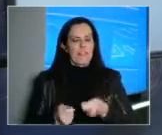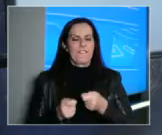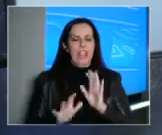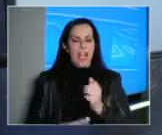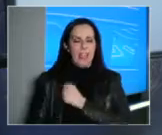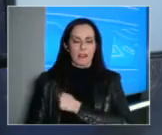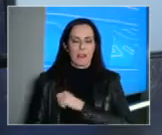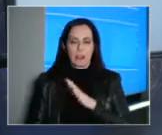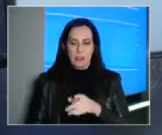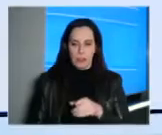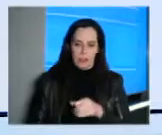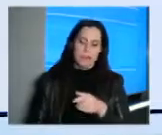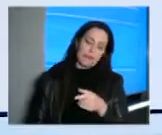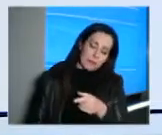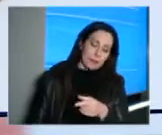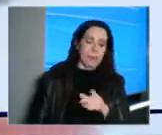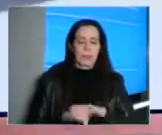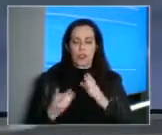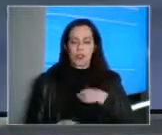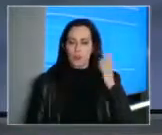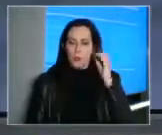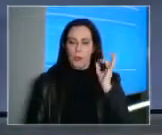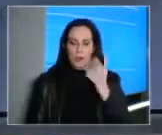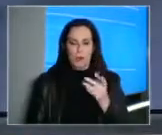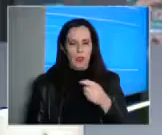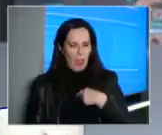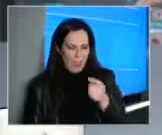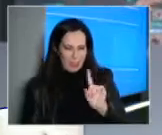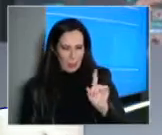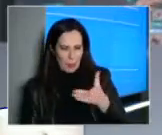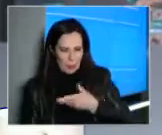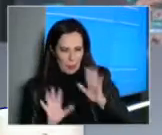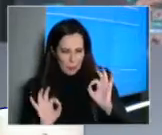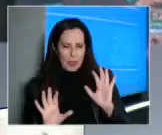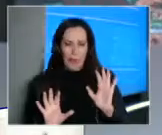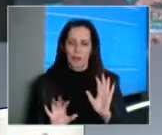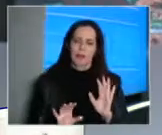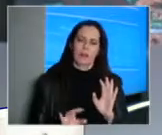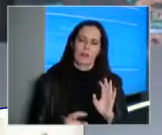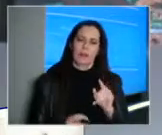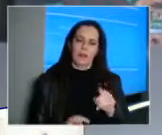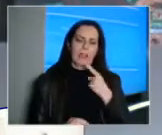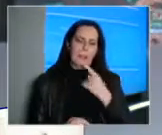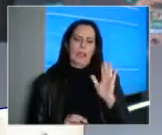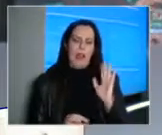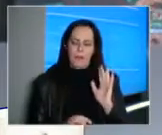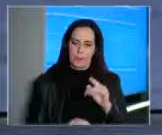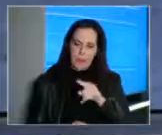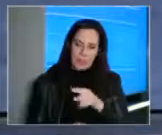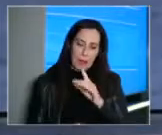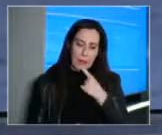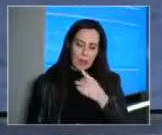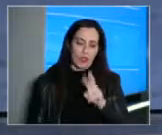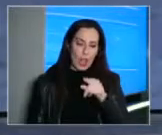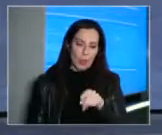דתית. זה מה שאומרים בצרפת. קיים הציון הזה, מצד שני אני שומע אנשים... ושוב, אמרתי לך, אני לא לגמרי מתחבר, אבל זה הטענה. זה טיעון שיש